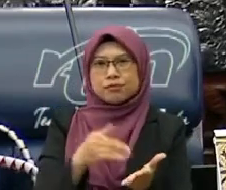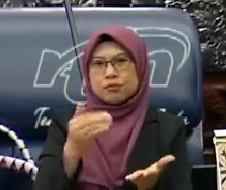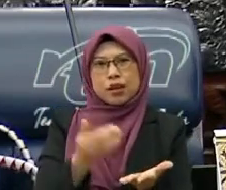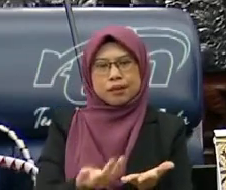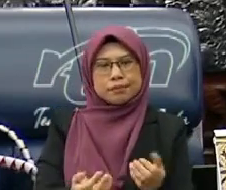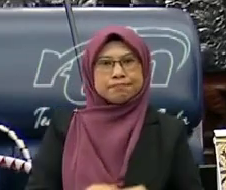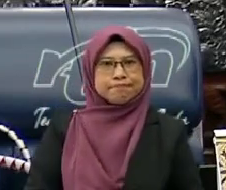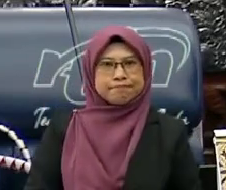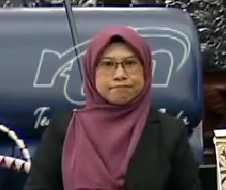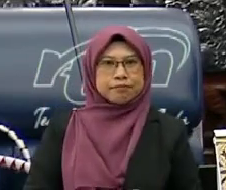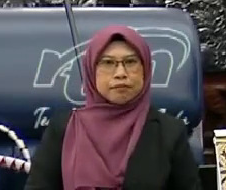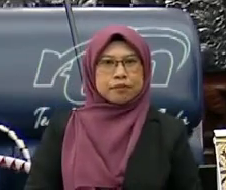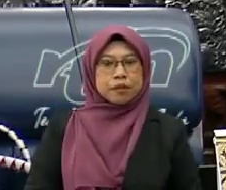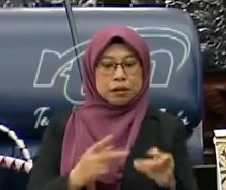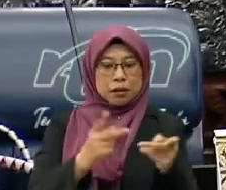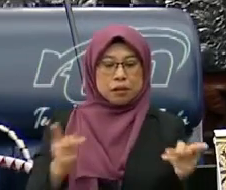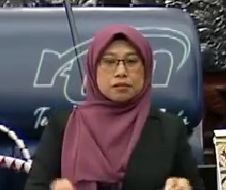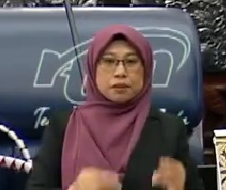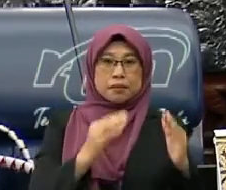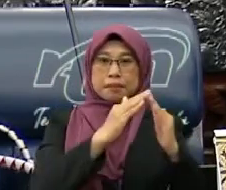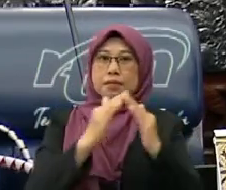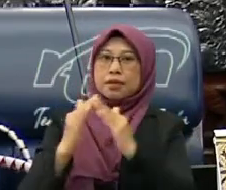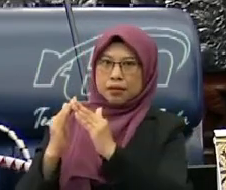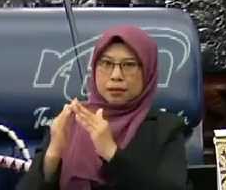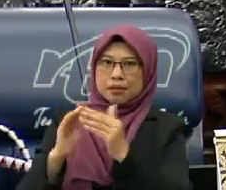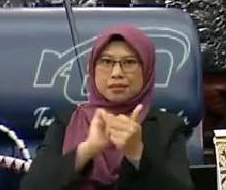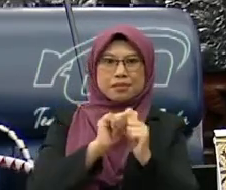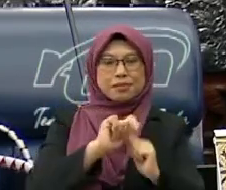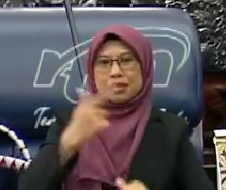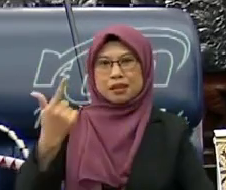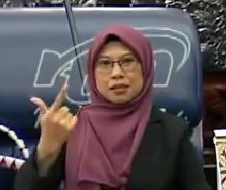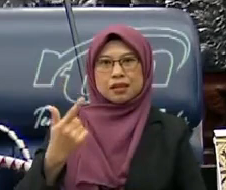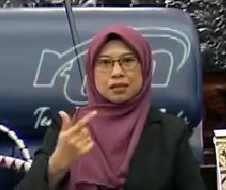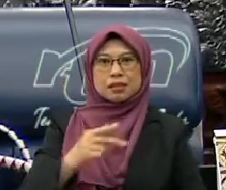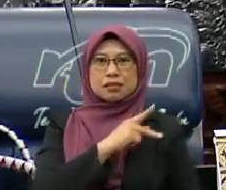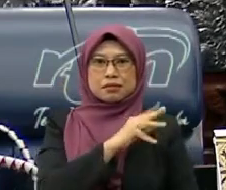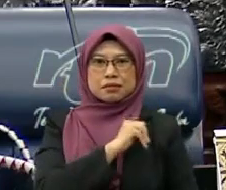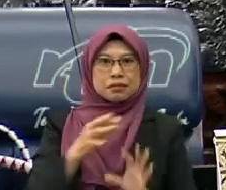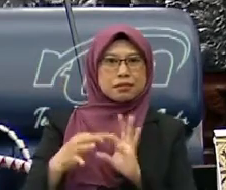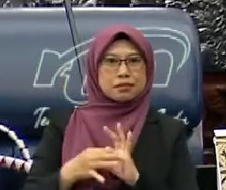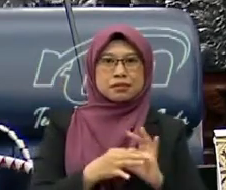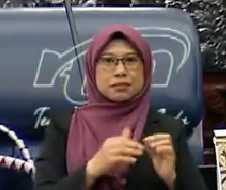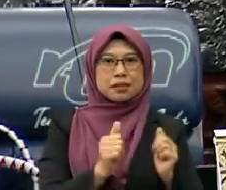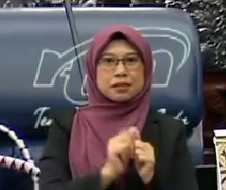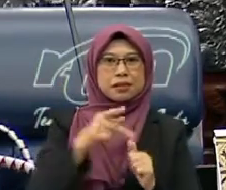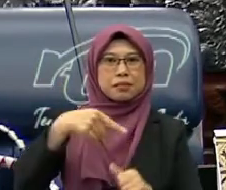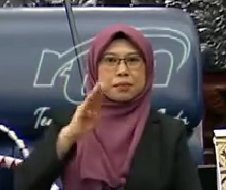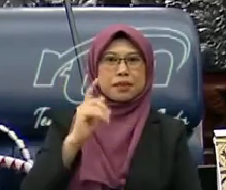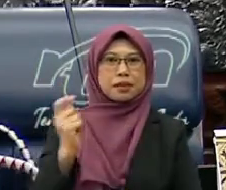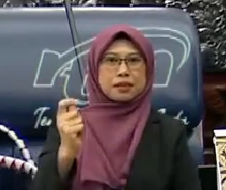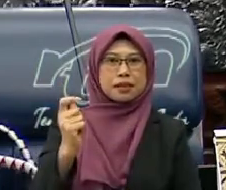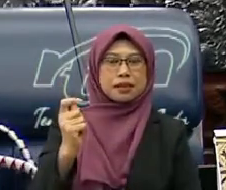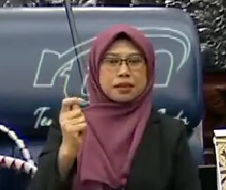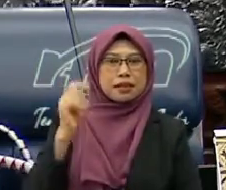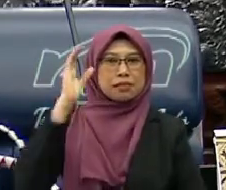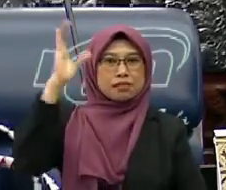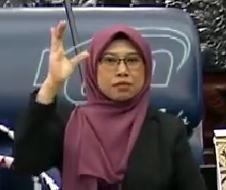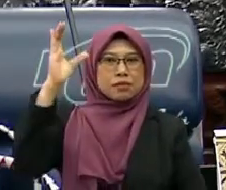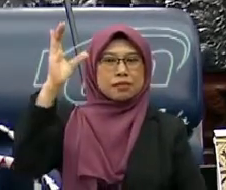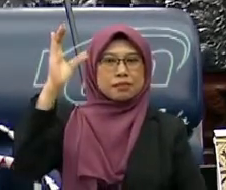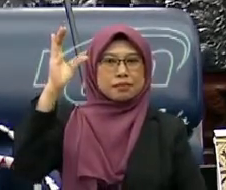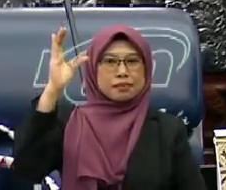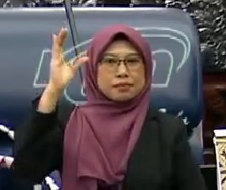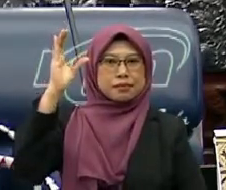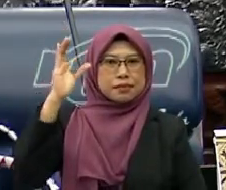cuma dalam kawasan pantai itu masalah yang berlainan sepatunya Kementerian bekerja sama dengan tbt berkenaan dengan konsep